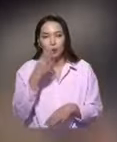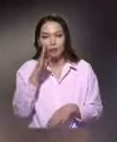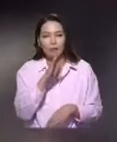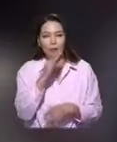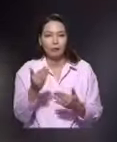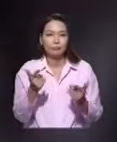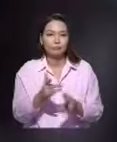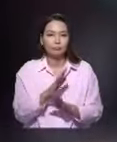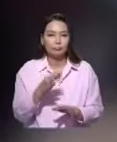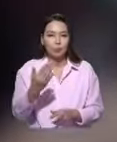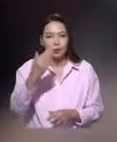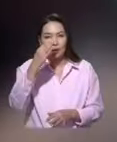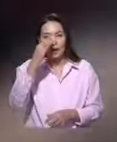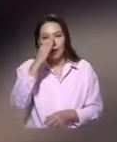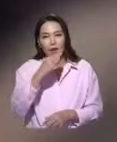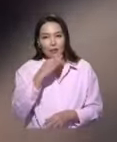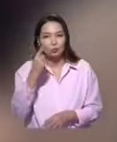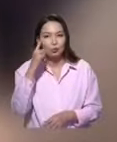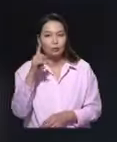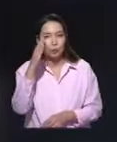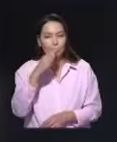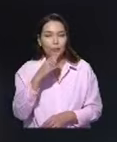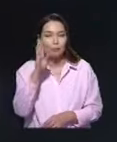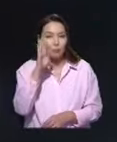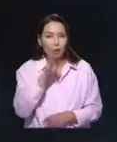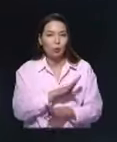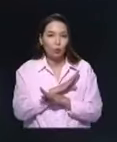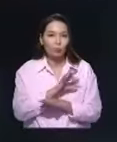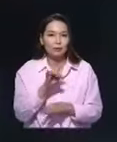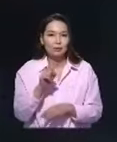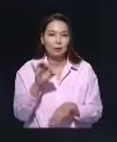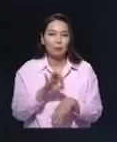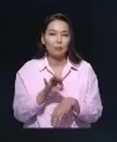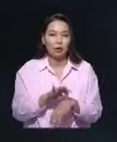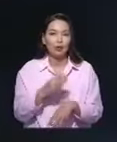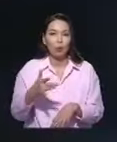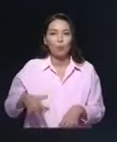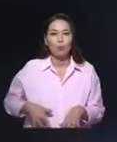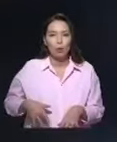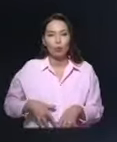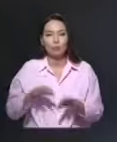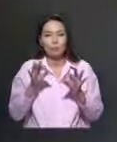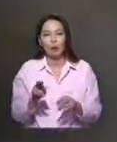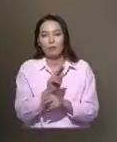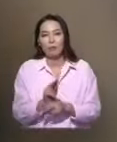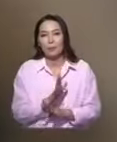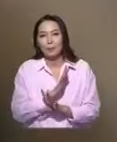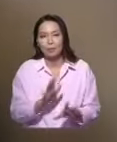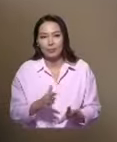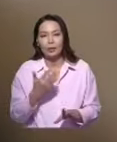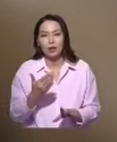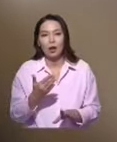По мнению отца погибшего, парень умер от затяжного пилонефрита, который не лечили должным образом. Глава Минобороны Руслан